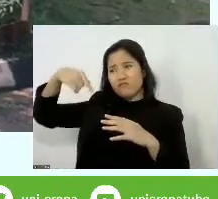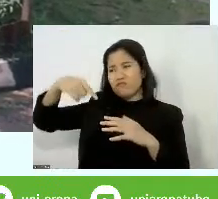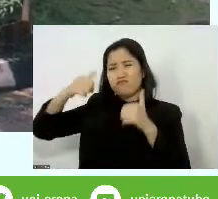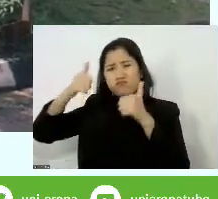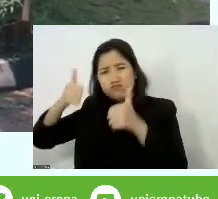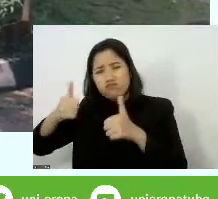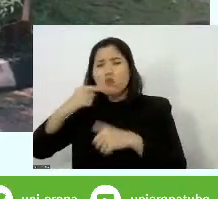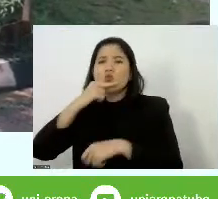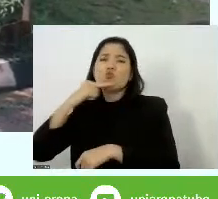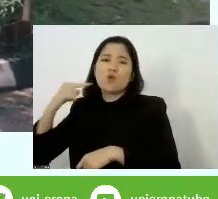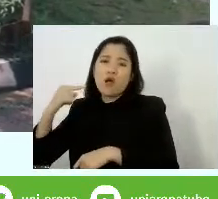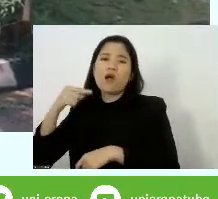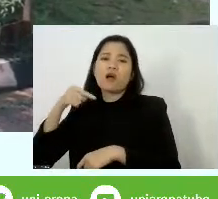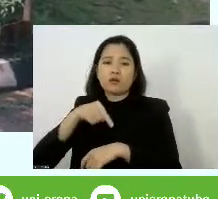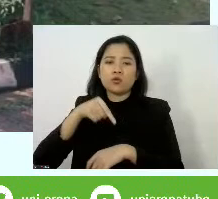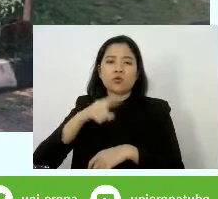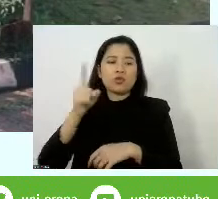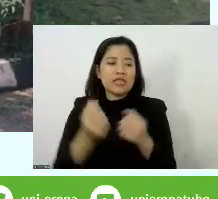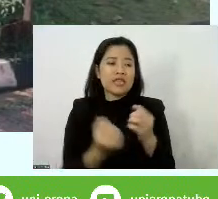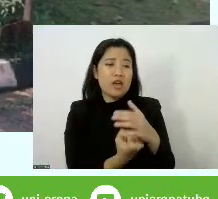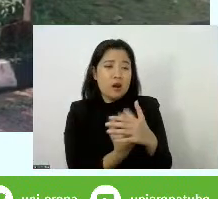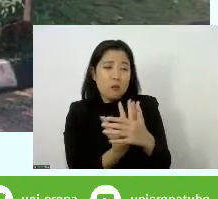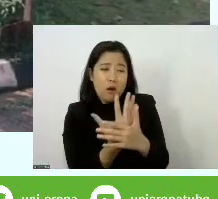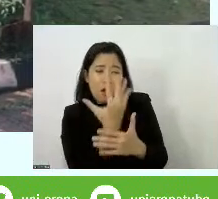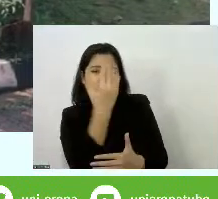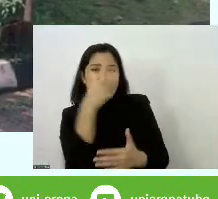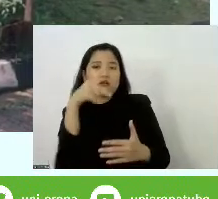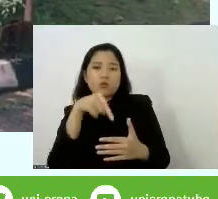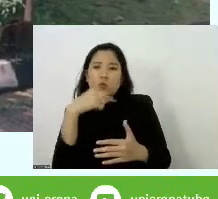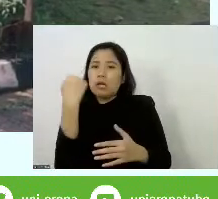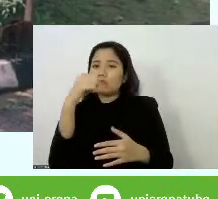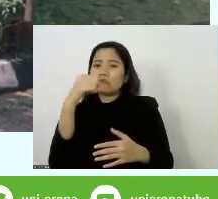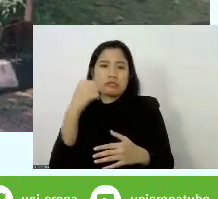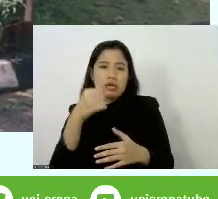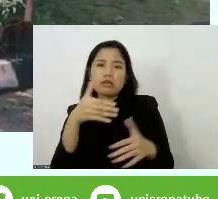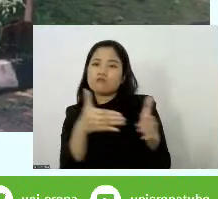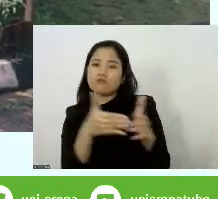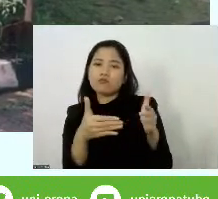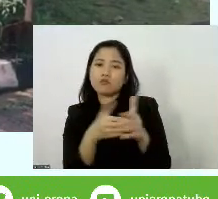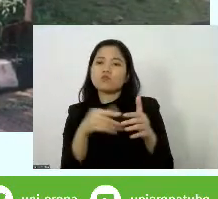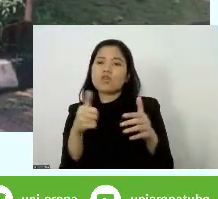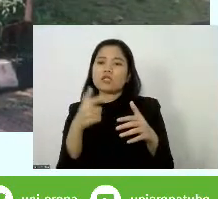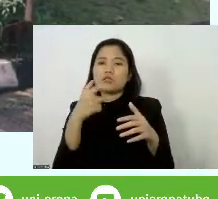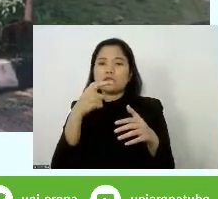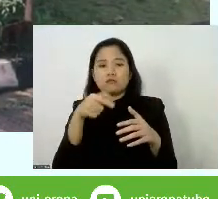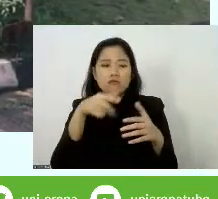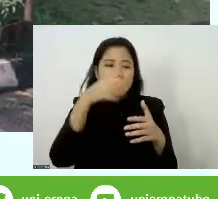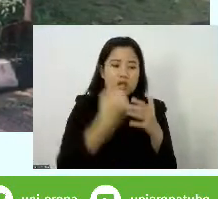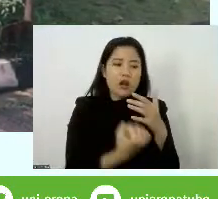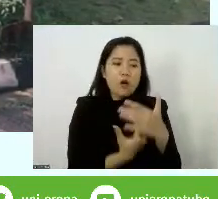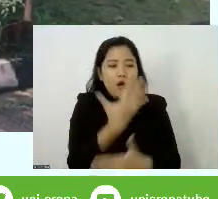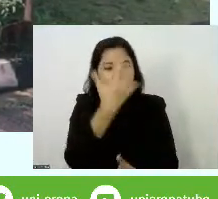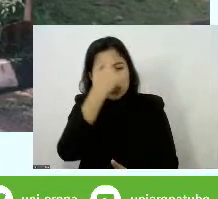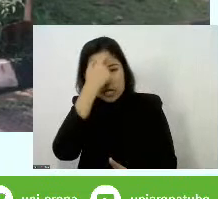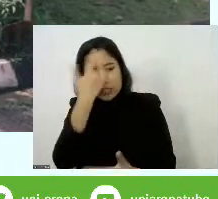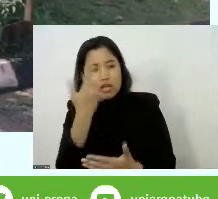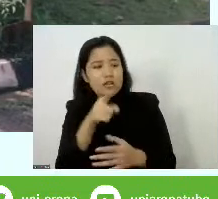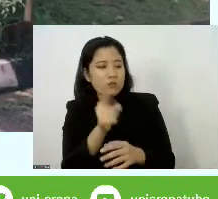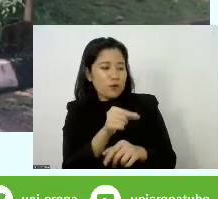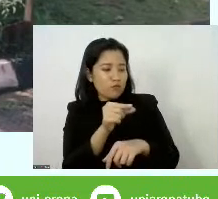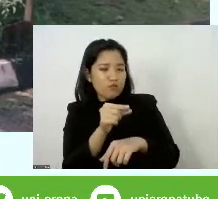ketangkep juga susah untuk berkembang itu dan jadi gampang sakit tuh kamu sekalian muncul